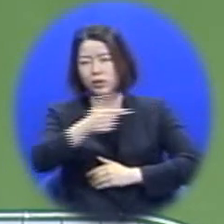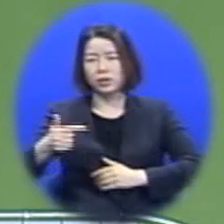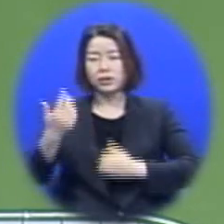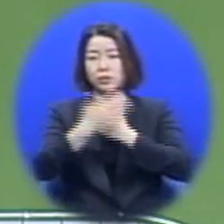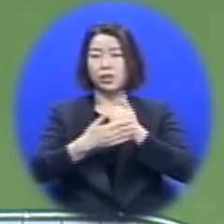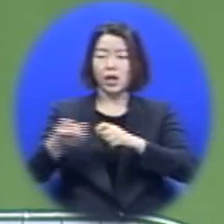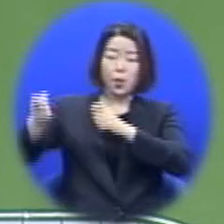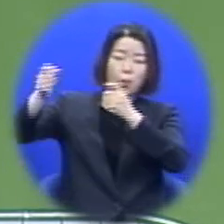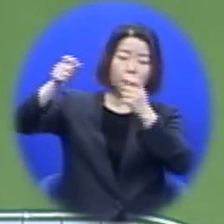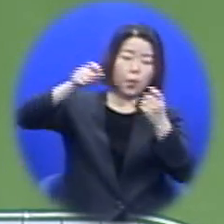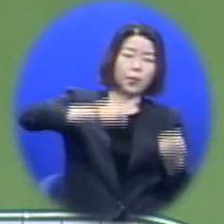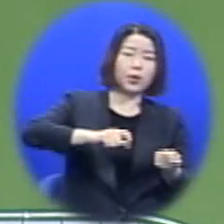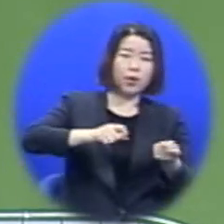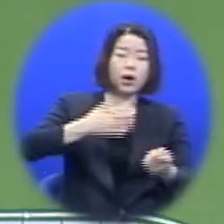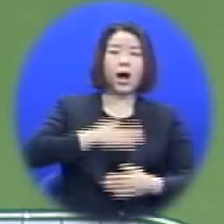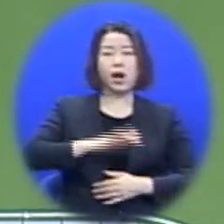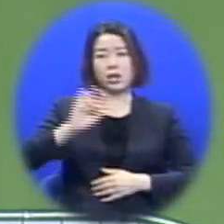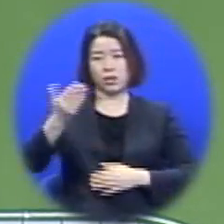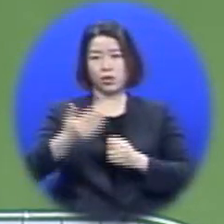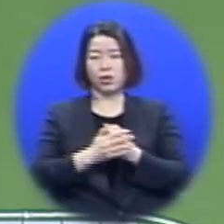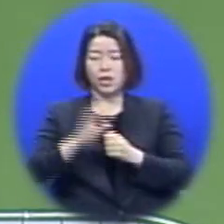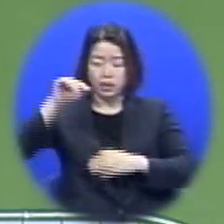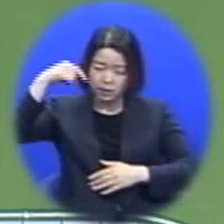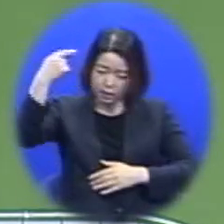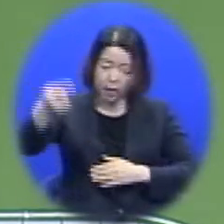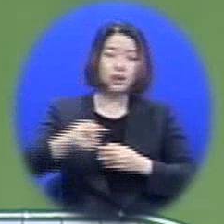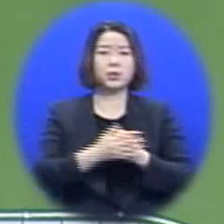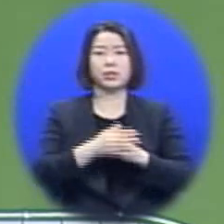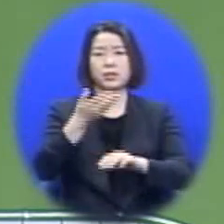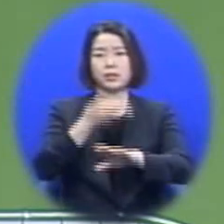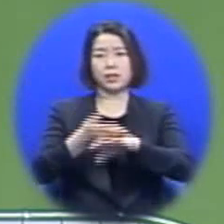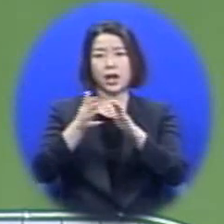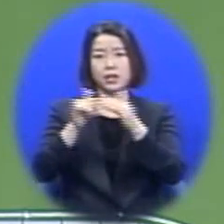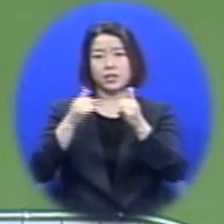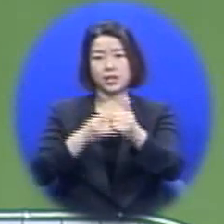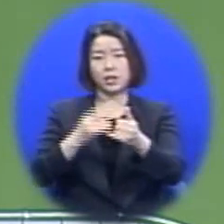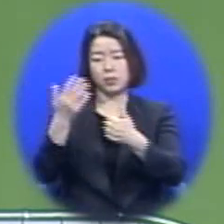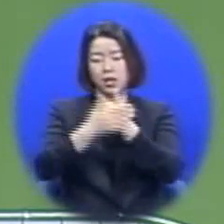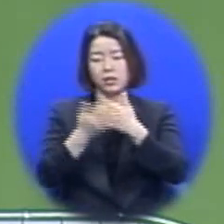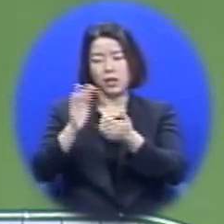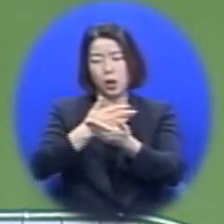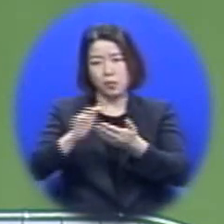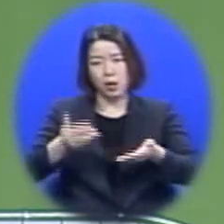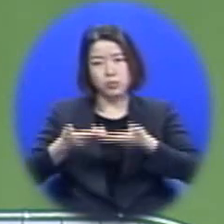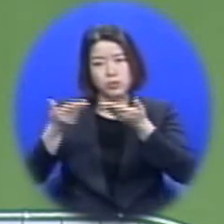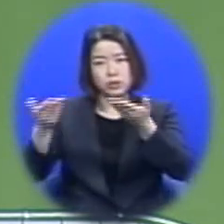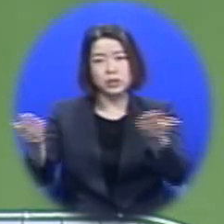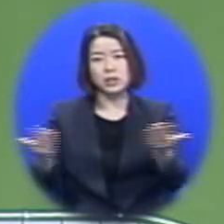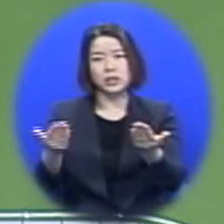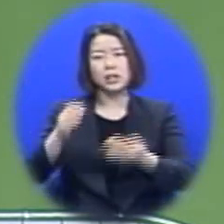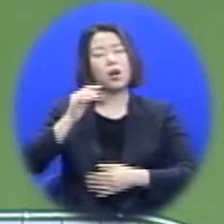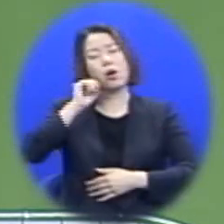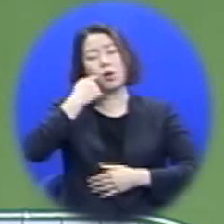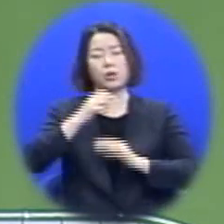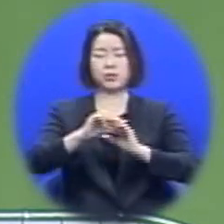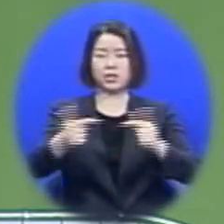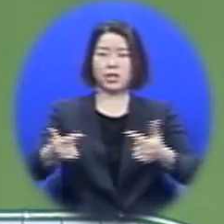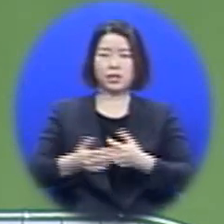있음을 알게 돼요. 그 다음에는 다른 사람에게 은혜를 베푸는 일이 전혀 어렵지 않습니다.